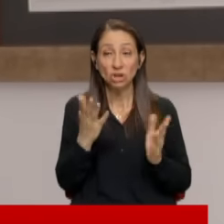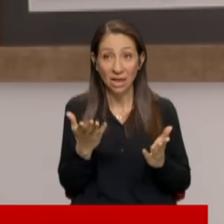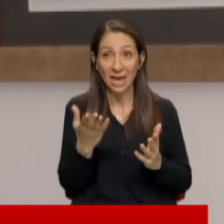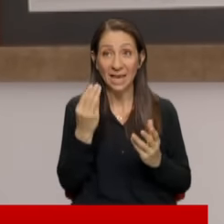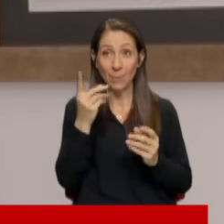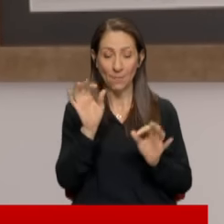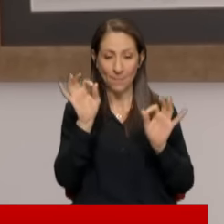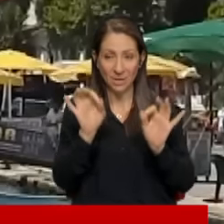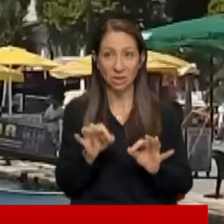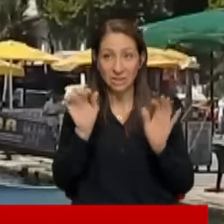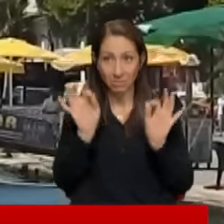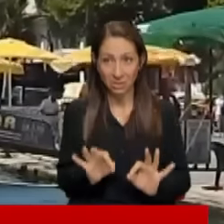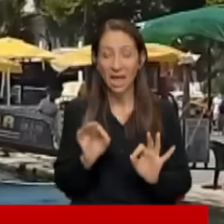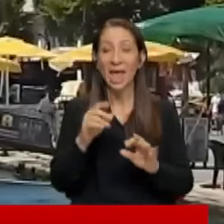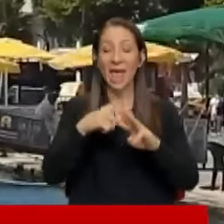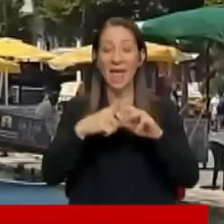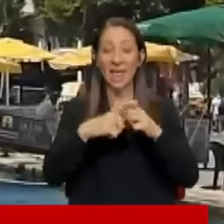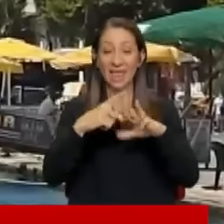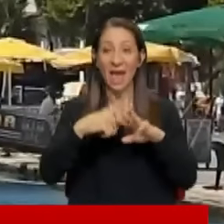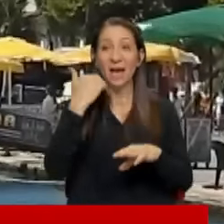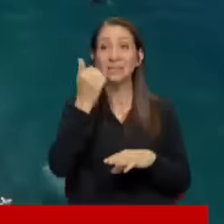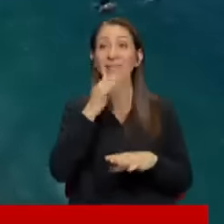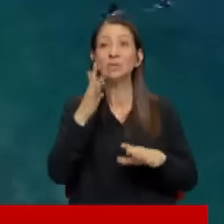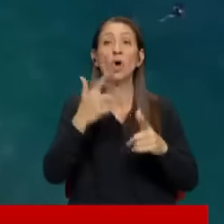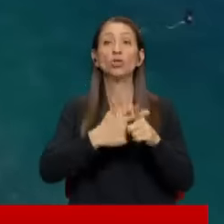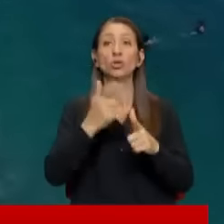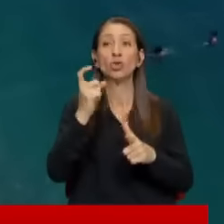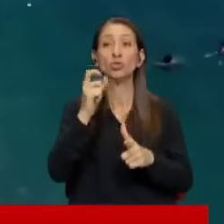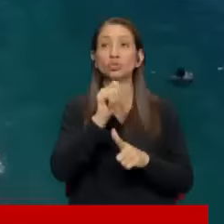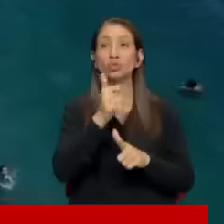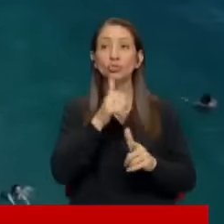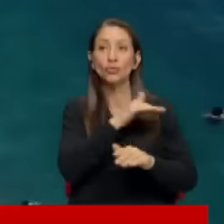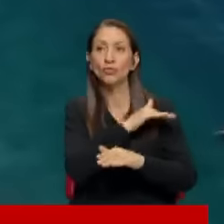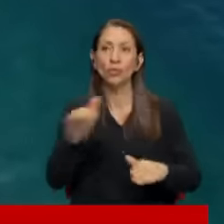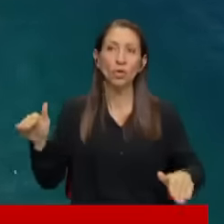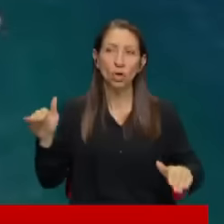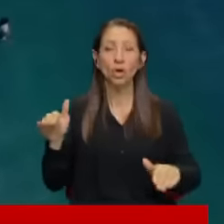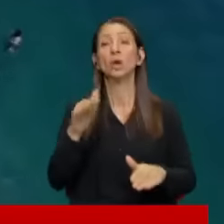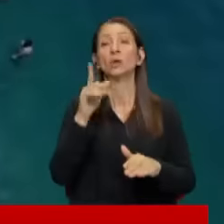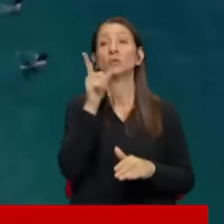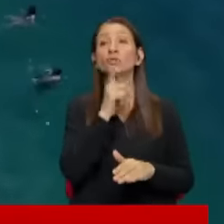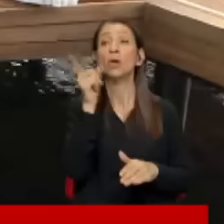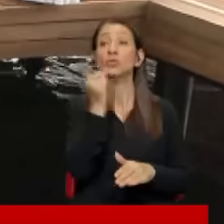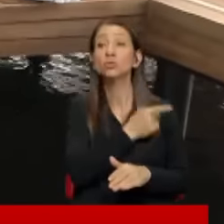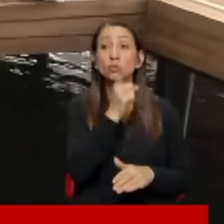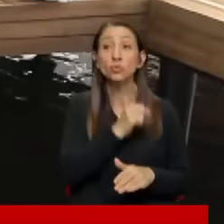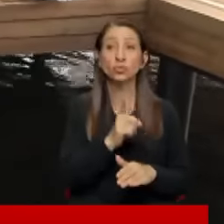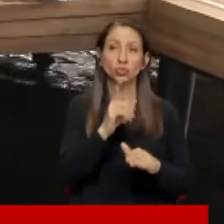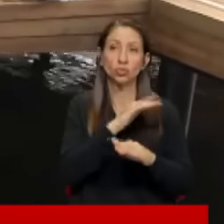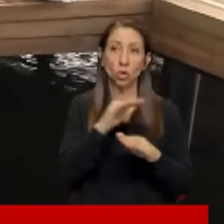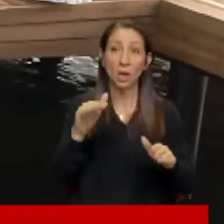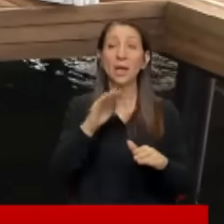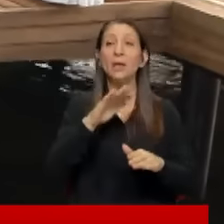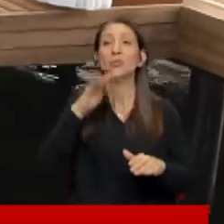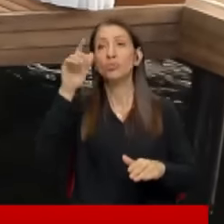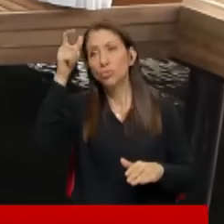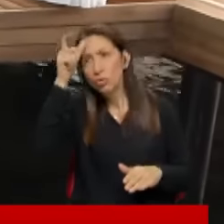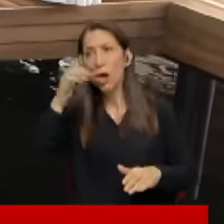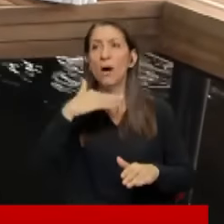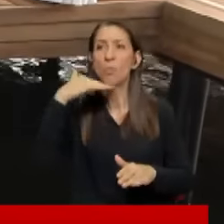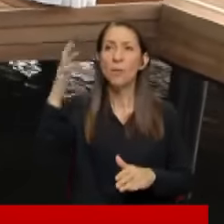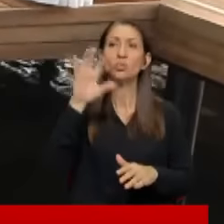iyi bir başlangıç yaptık. Ege ve Akdeniz'de oteller 9 günü filesiz geçirdi. %100 doluluğa ulaşıldı. Yerli ve yabancı turist